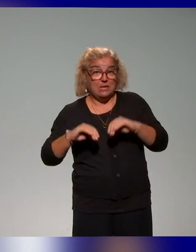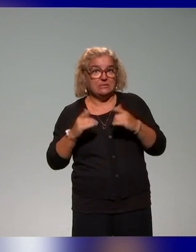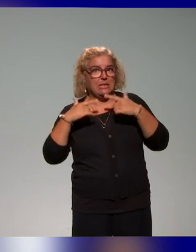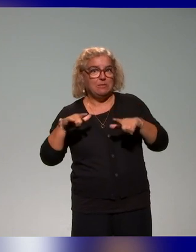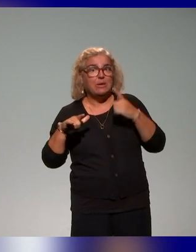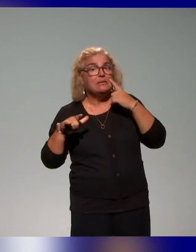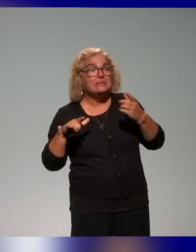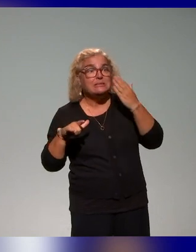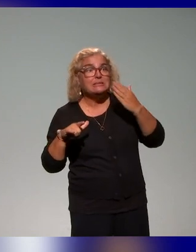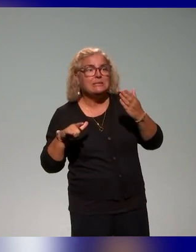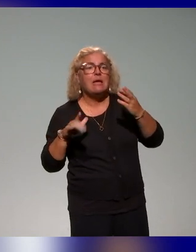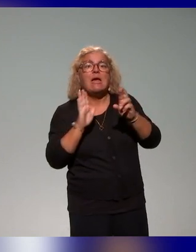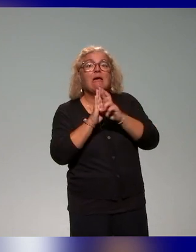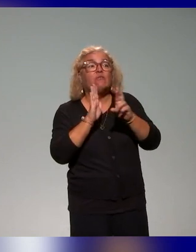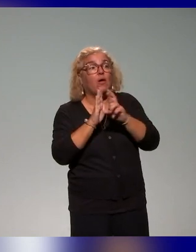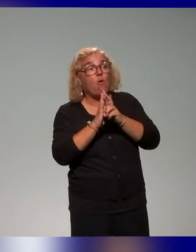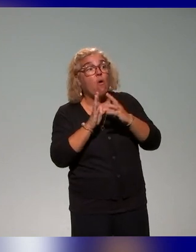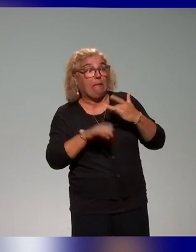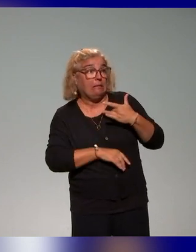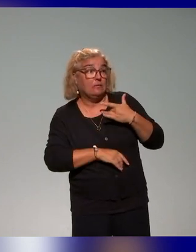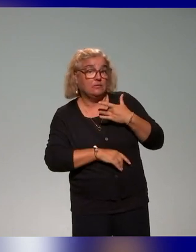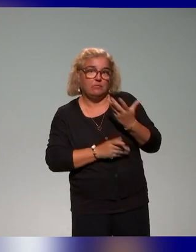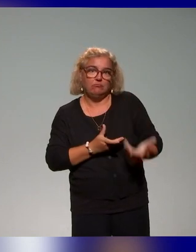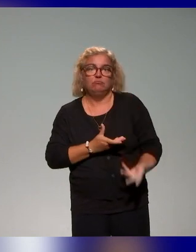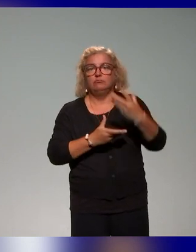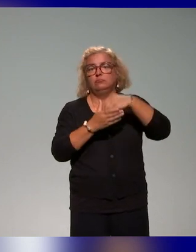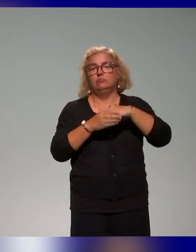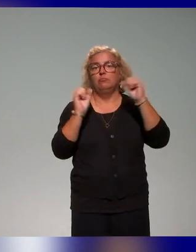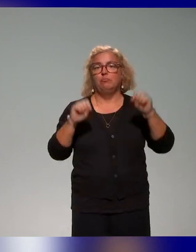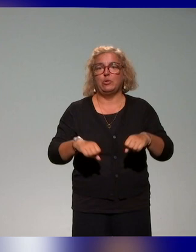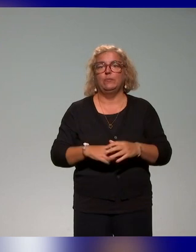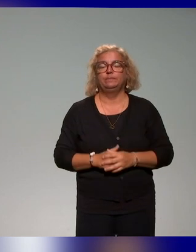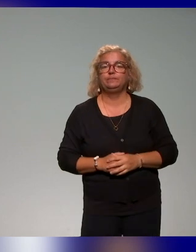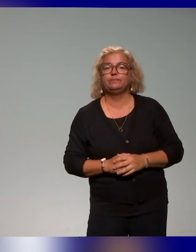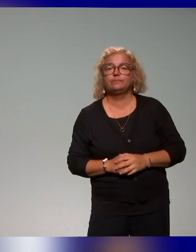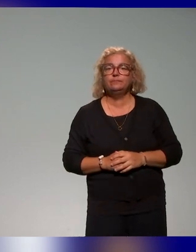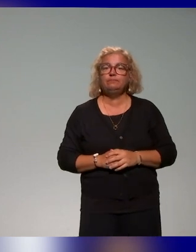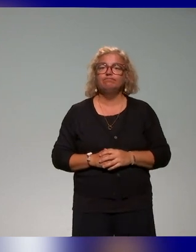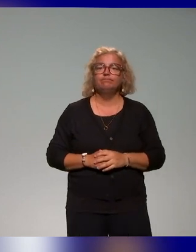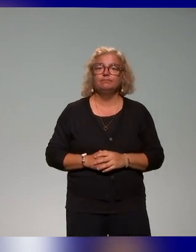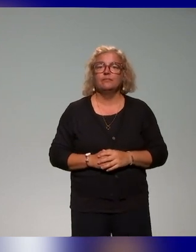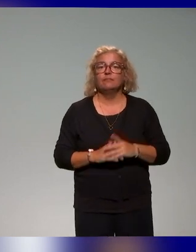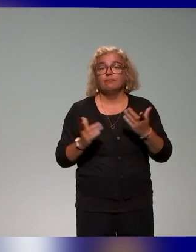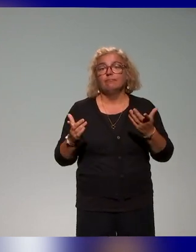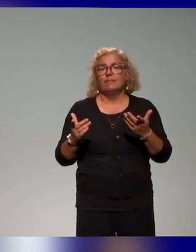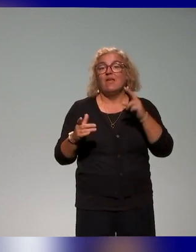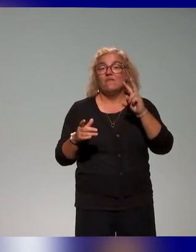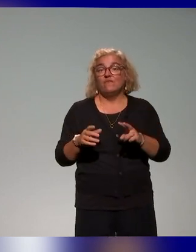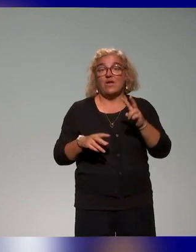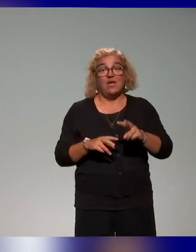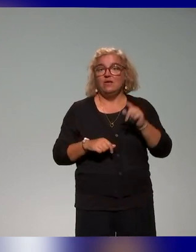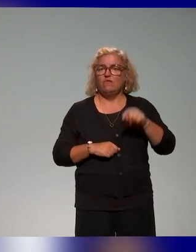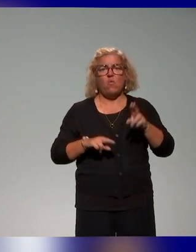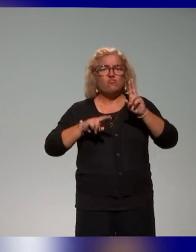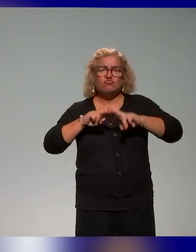si vous êtes adhérent d'Anstia, c'est le bon moment d'y aller. Voilà. Je pense qu'il faut vraiment. Ce sont des chantiers collectifs à voir de